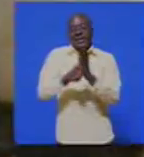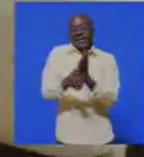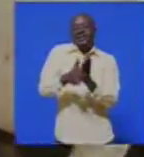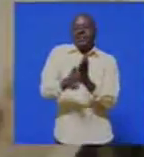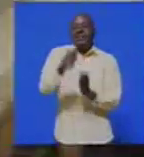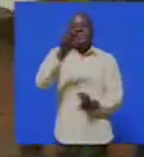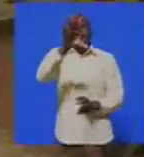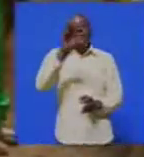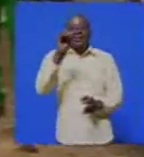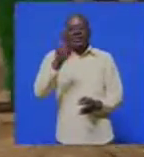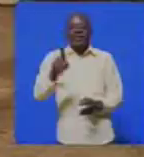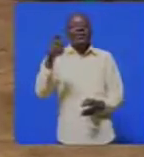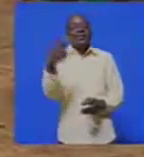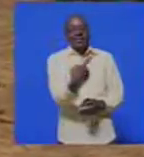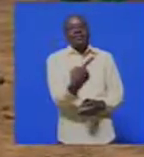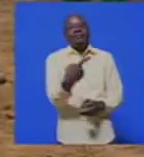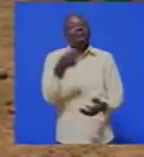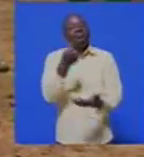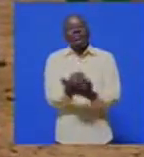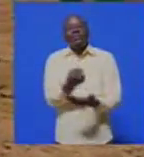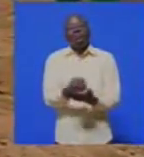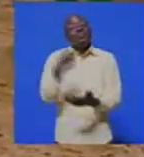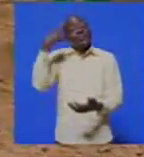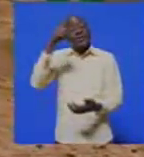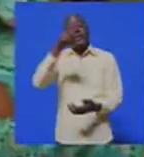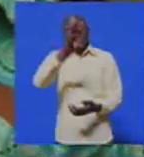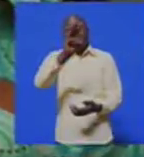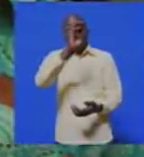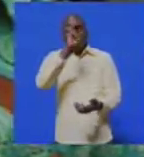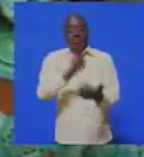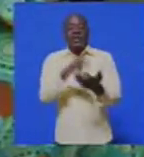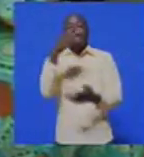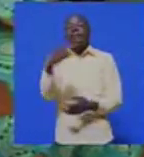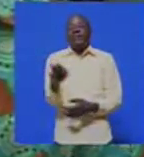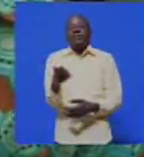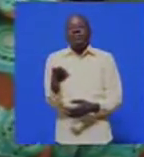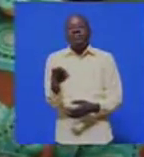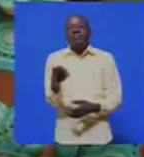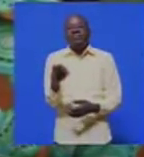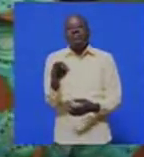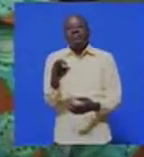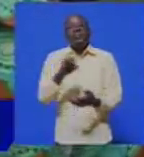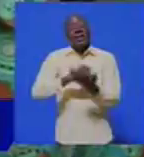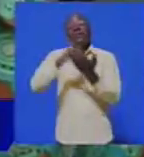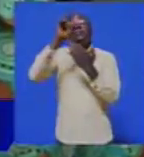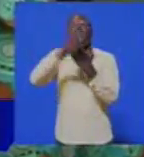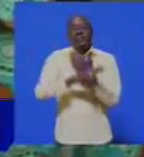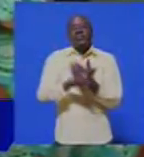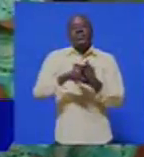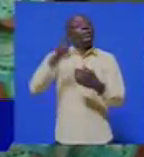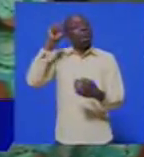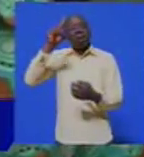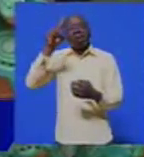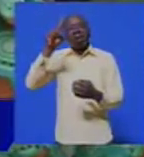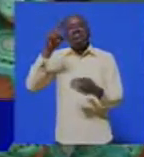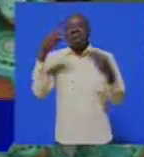kg, moyennant la somme de 6 000 francs CFA. En janvier, le ministre de l'Agriculture parlait de 250